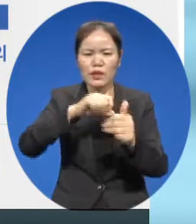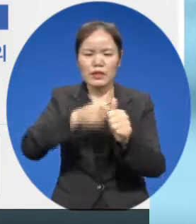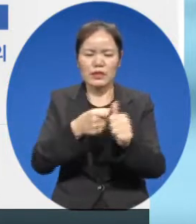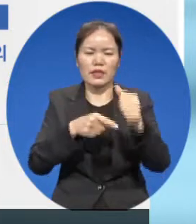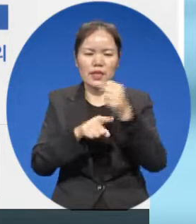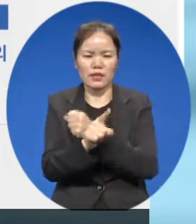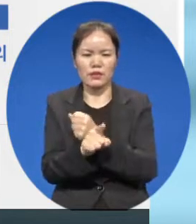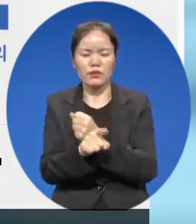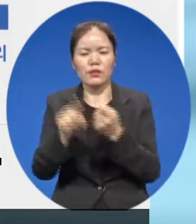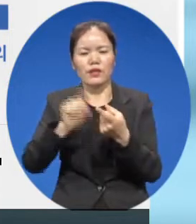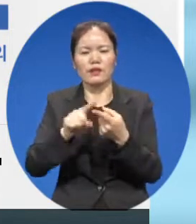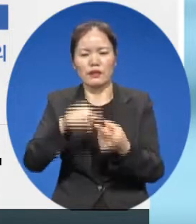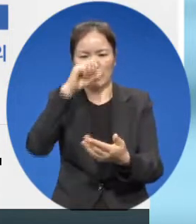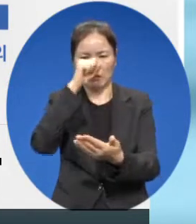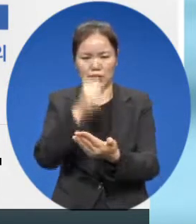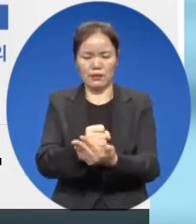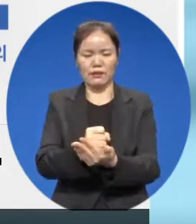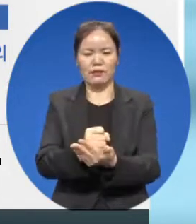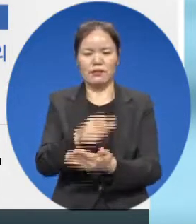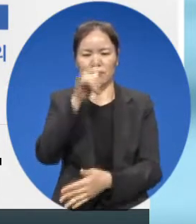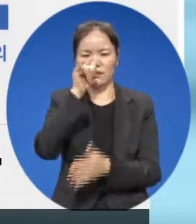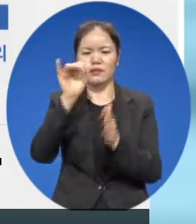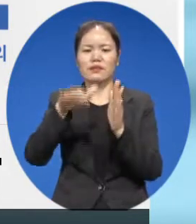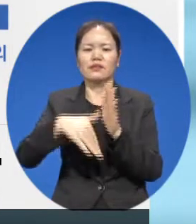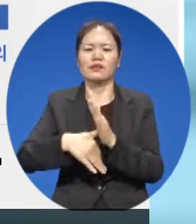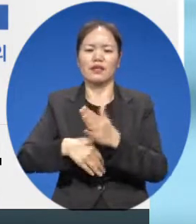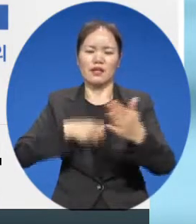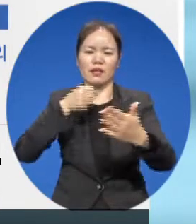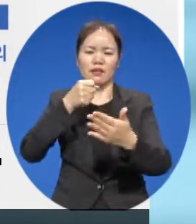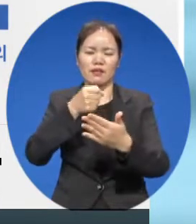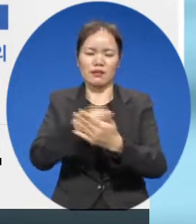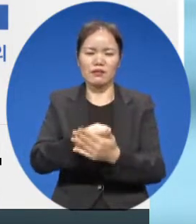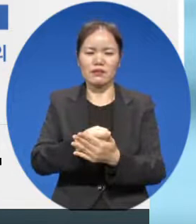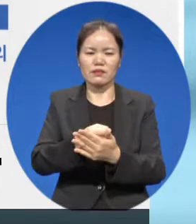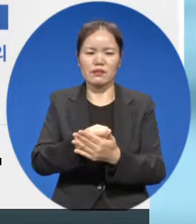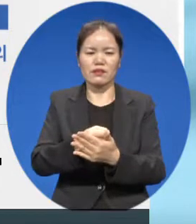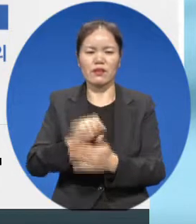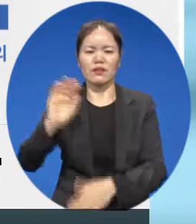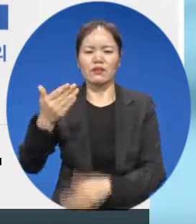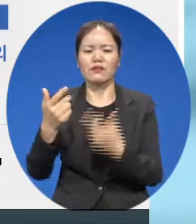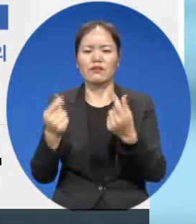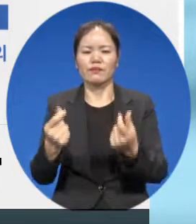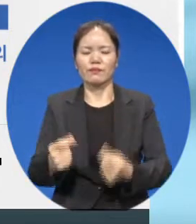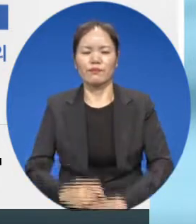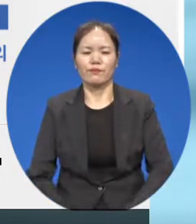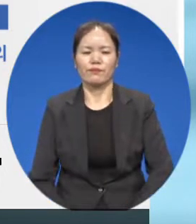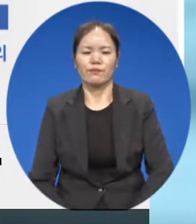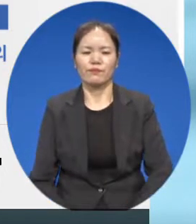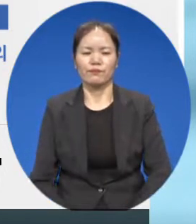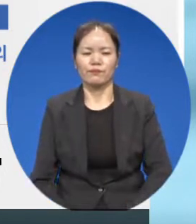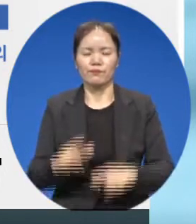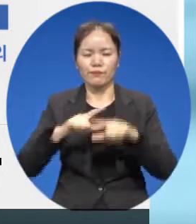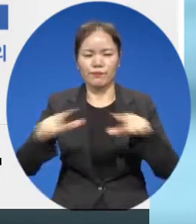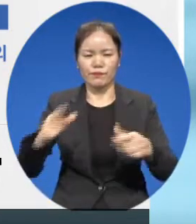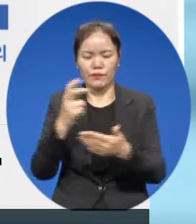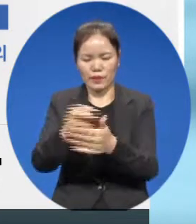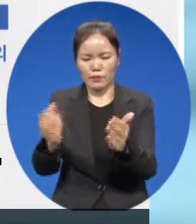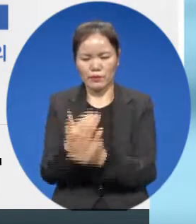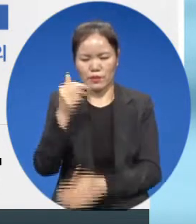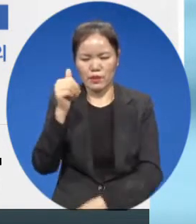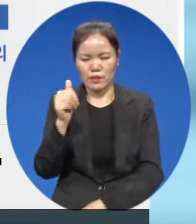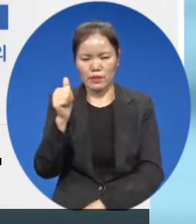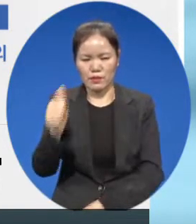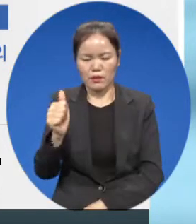들어있는 부분들의 타당성 이 확보될 때 어떤 결정을 내기로 내릴 거나 오전 보거든요 그래서 우리가 일반적으로 생각하듯이 법무장관이